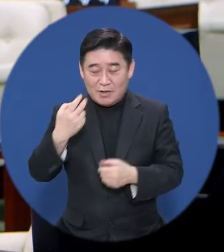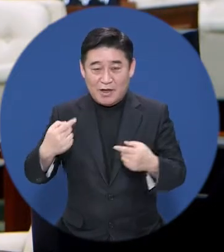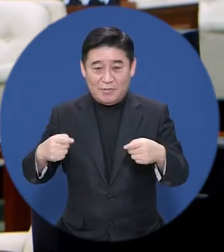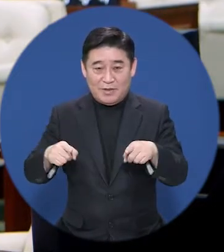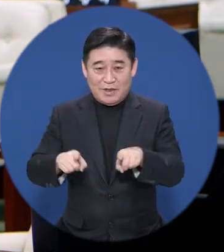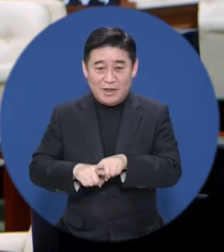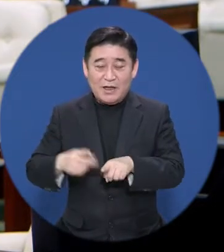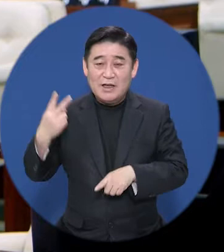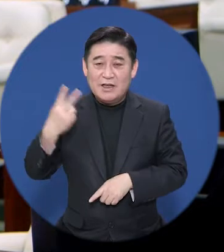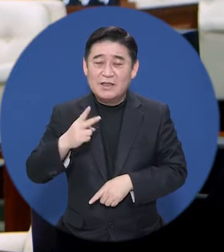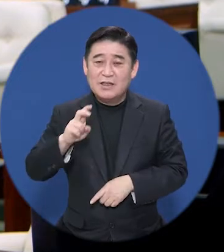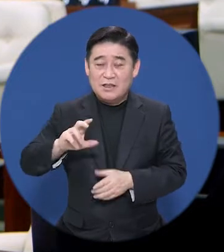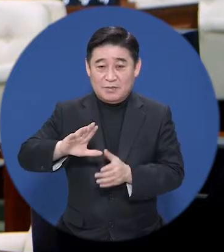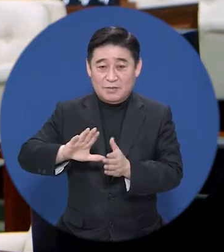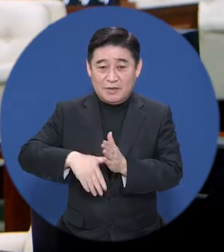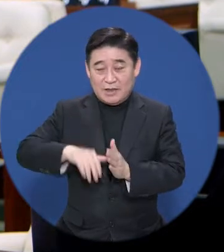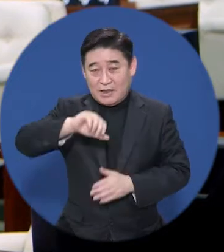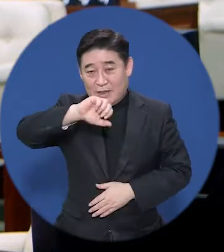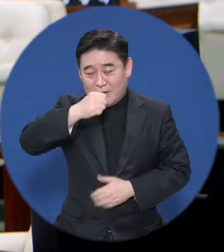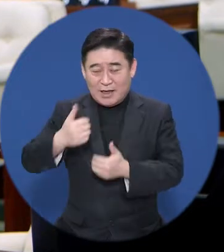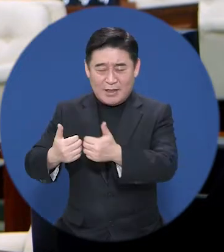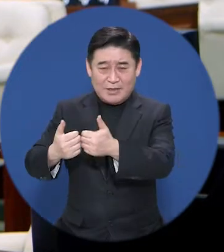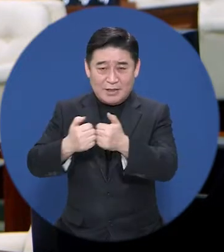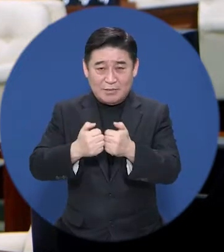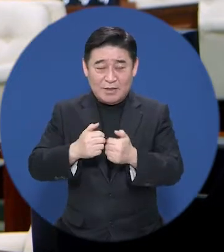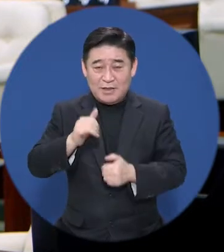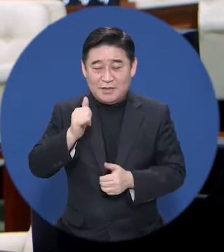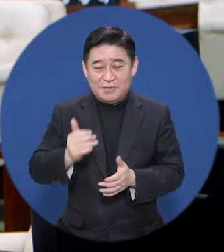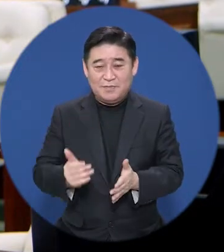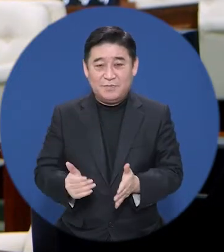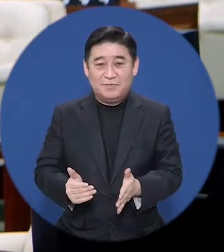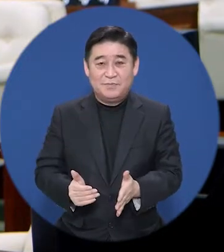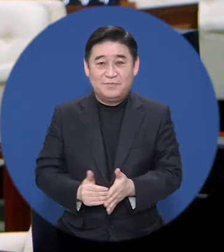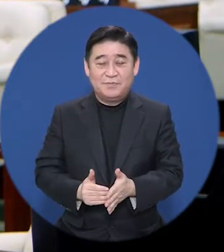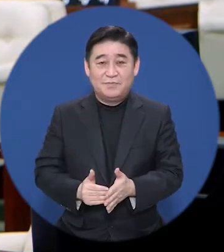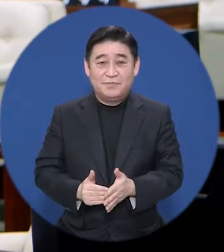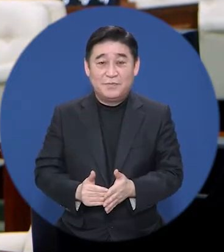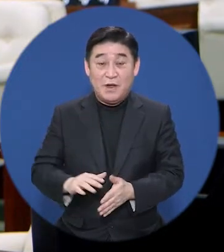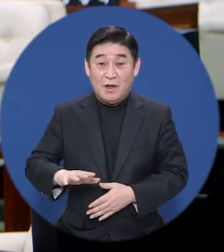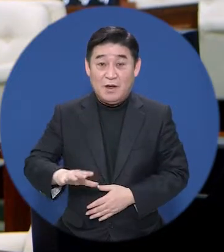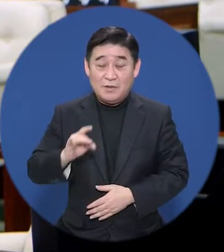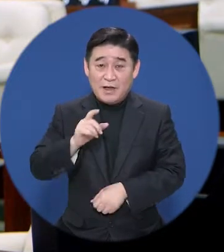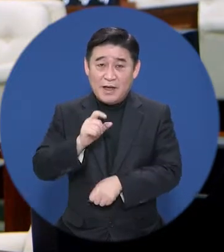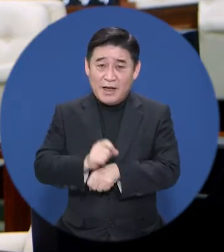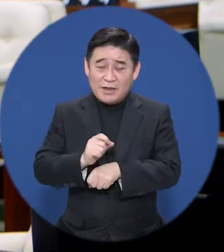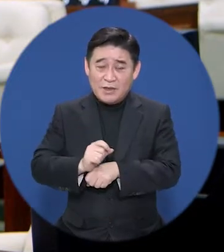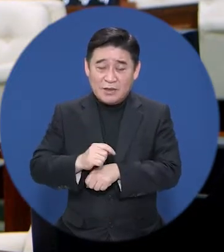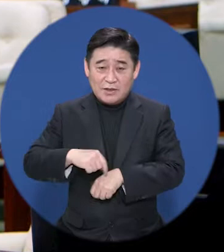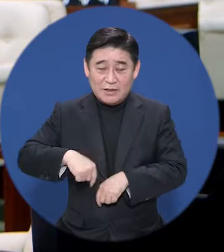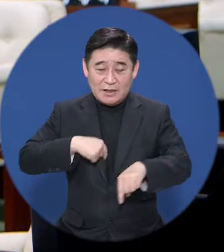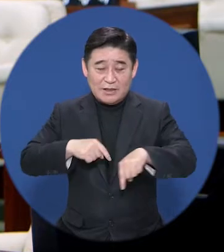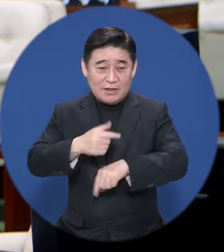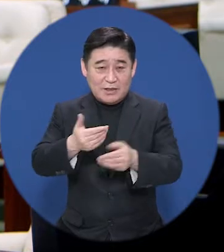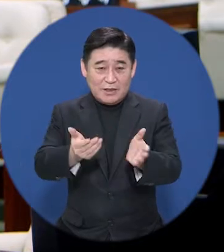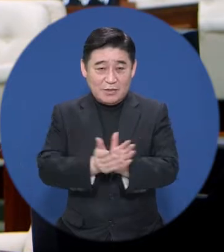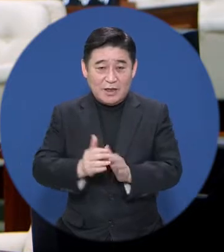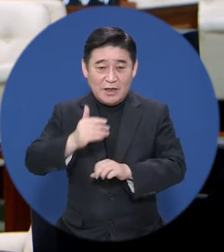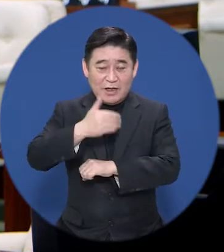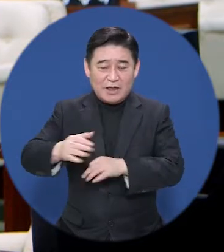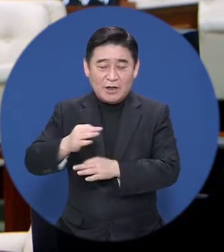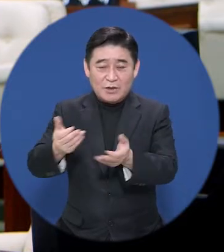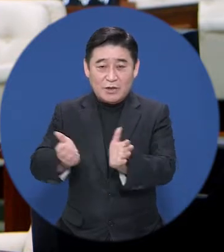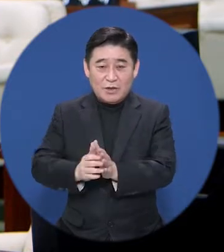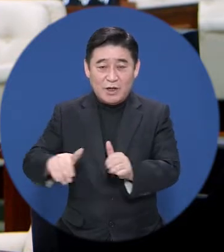함께 2020년도 예산안 심의가 이뤄졌는데요. 그럼 먼저 행정자치위원회와